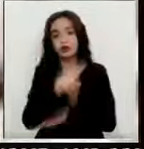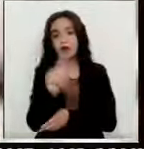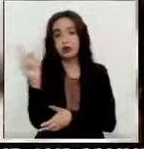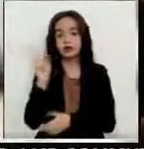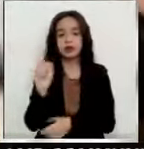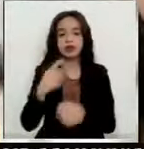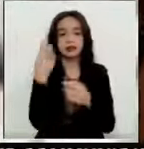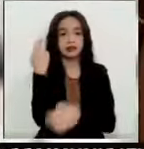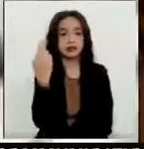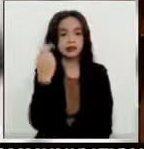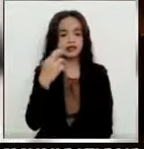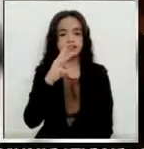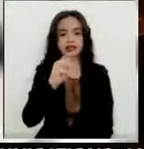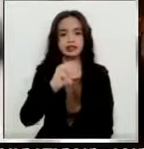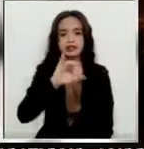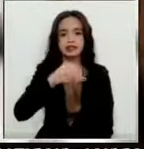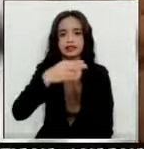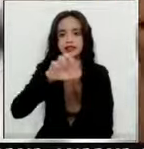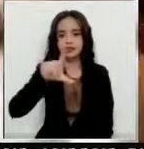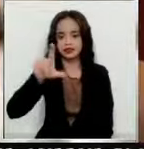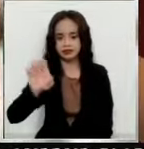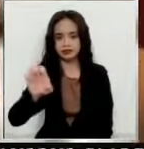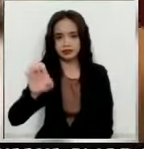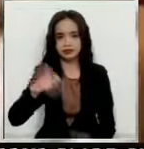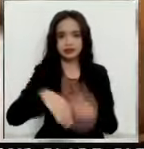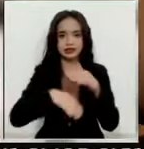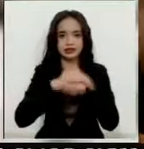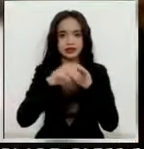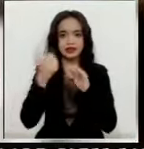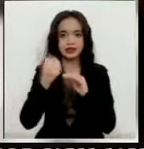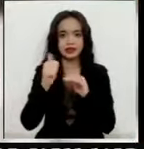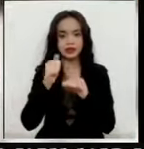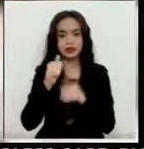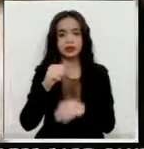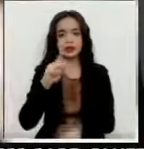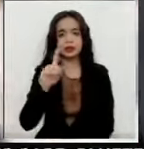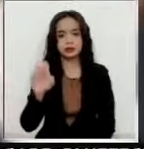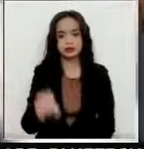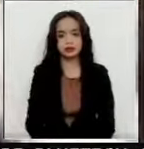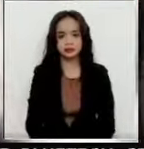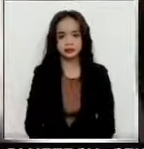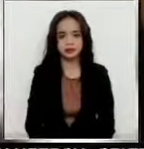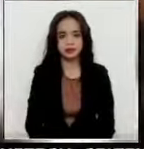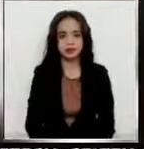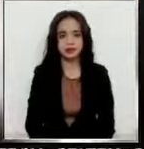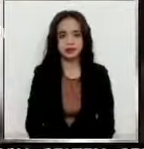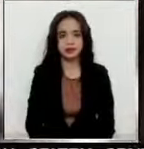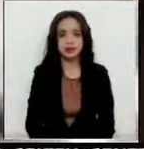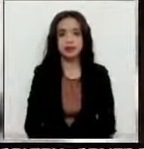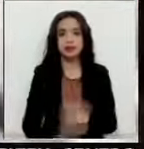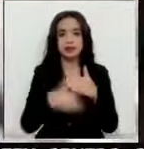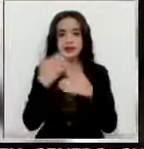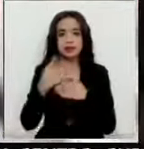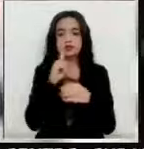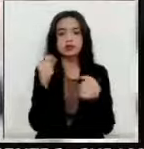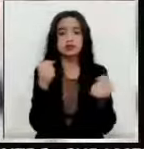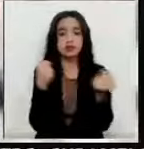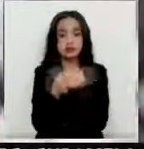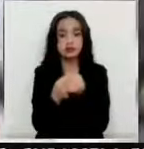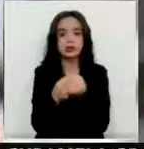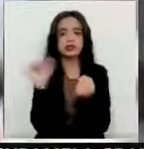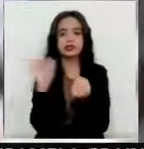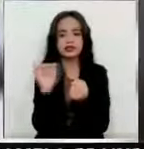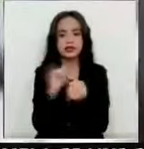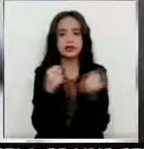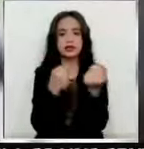Universe 2023 top 10 finalist Michelle Marquez D. Equal support naman ang ibinigay ni